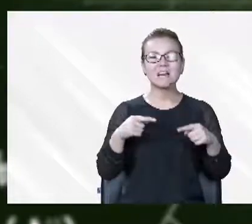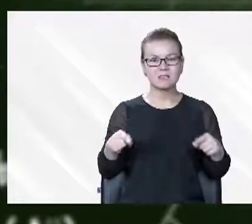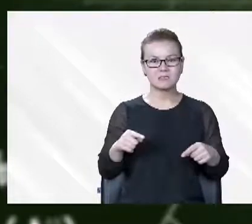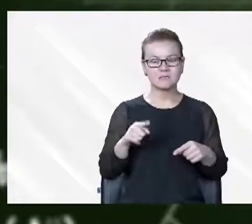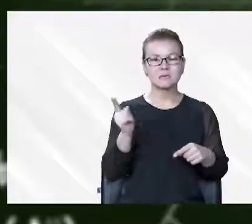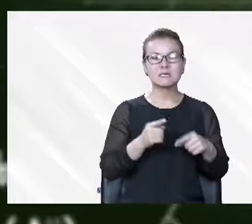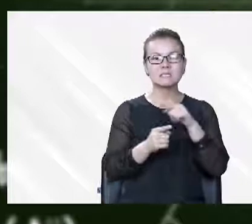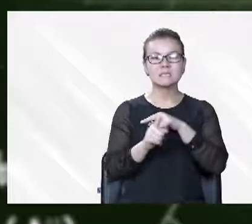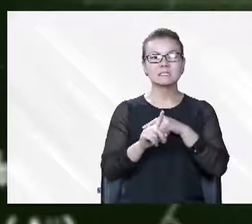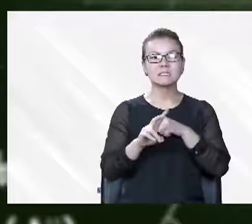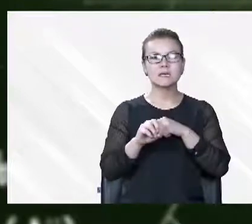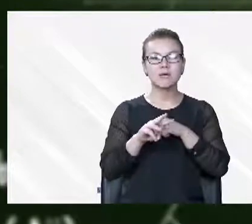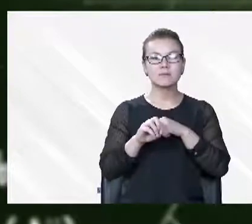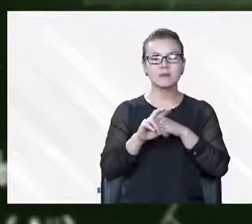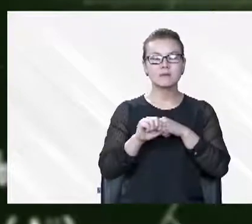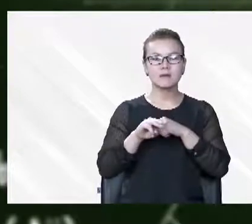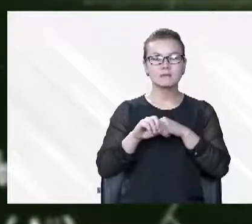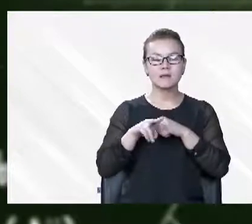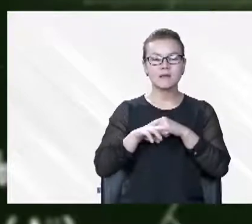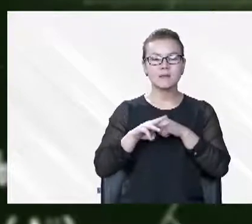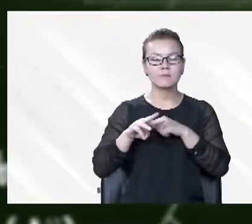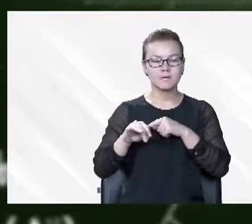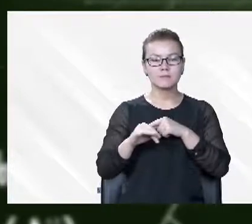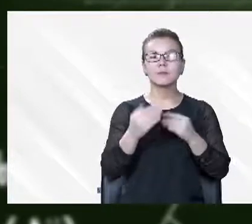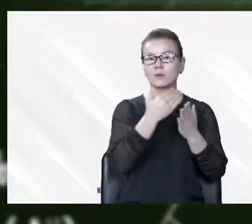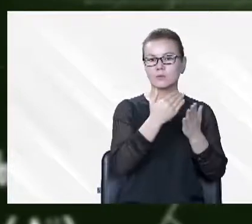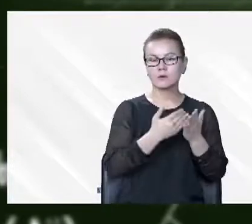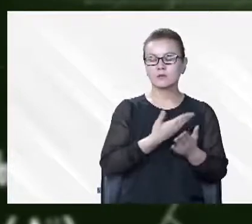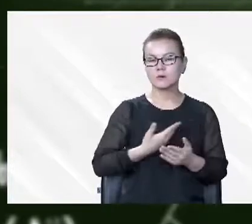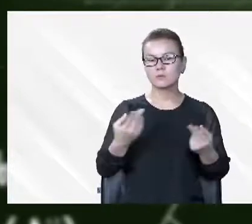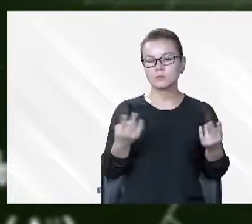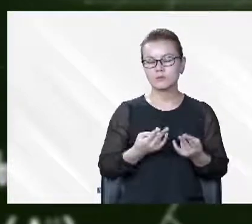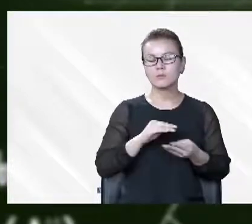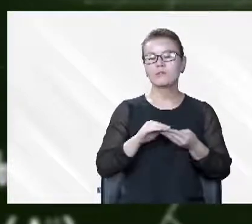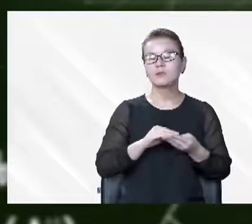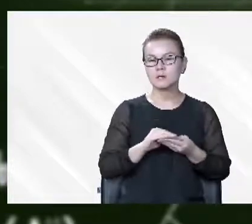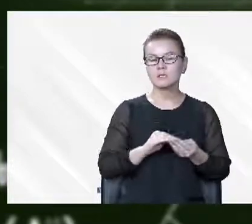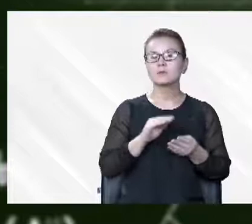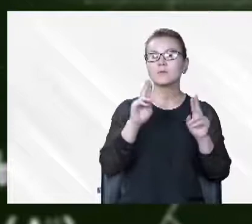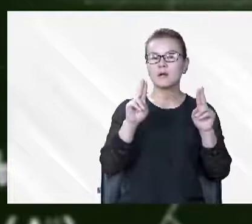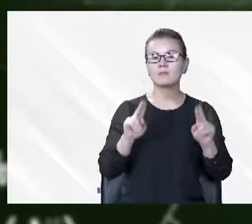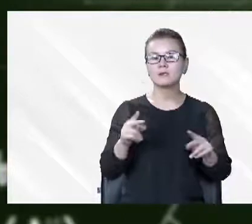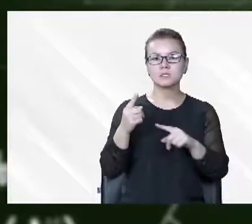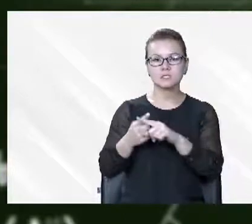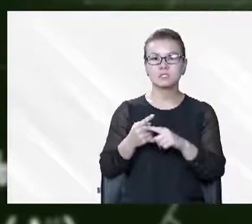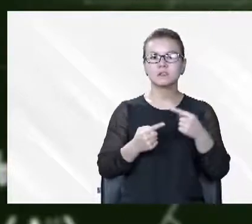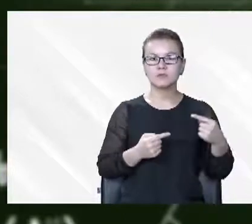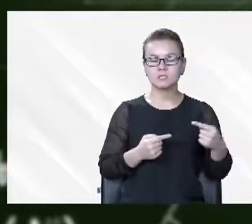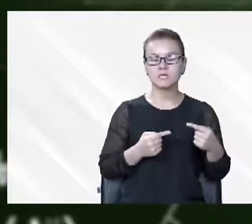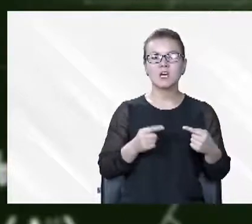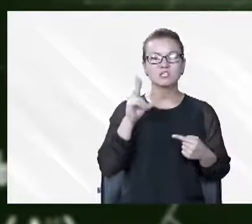разными знаменателями. На уроке нам предстоит повторить правила сложения и